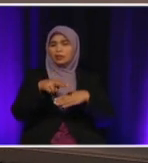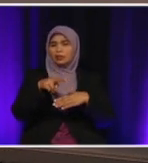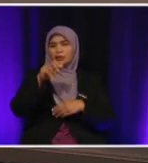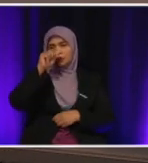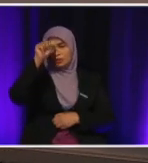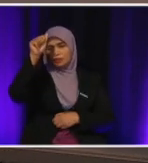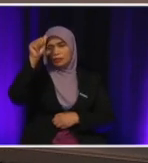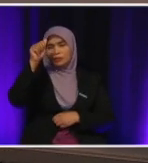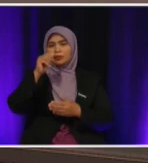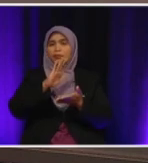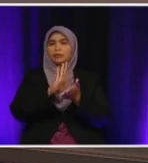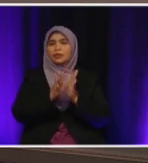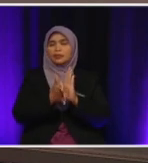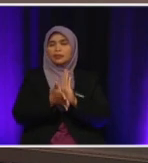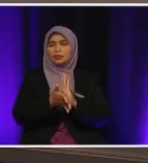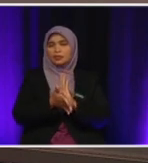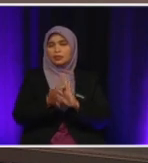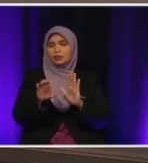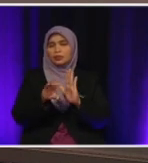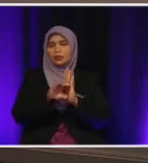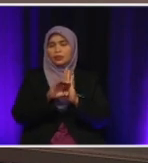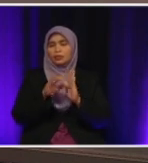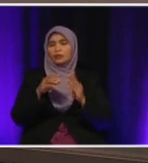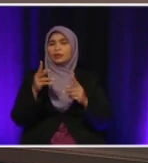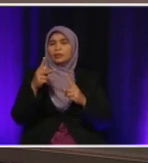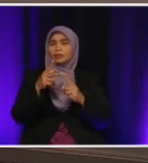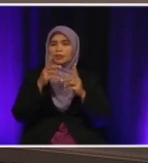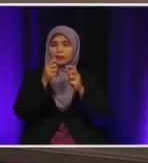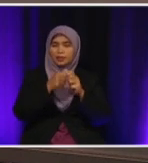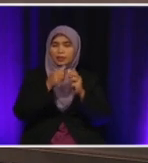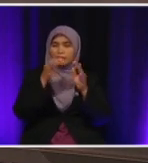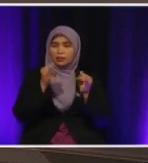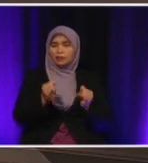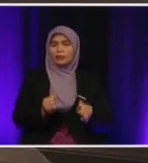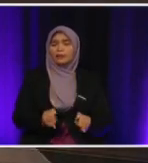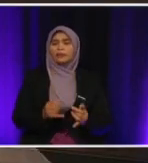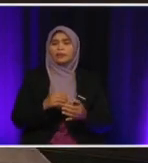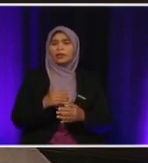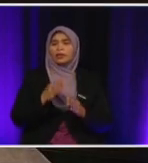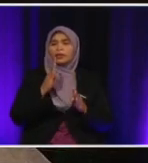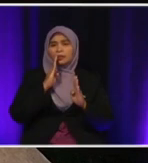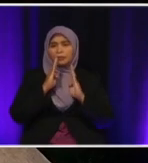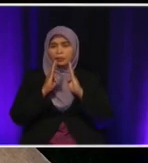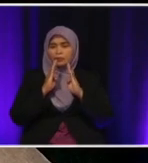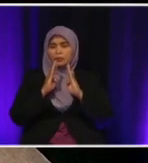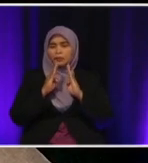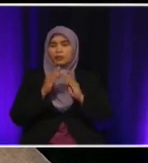menjadi suri teladan setiap Insan bicaramu